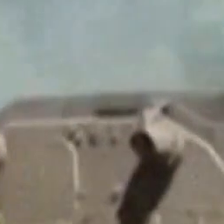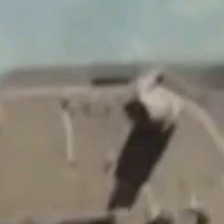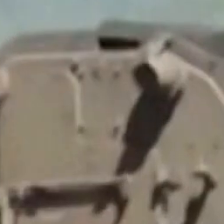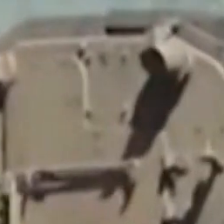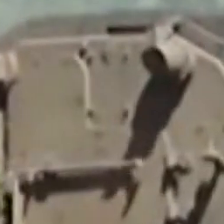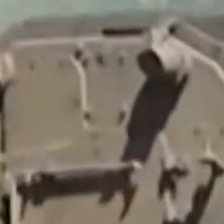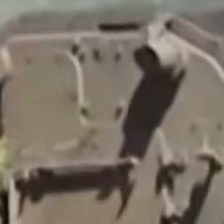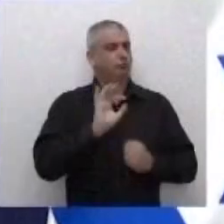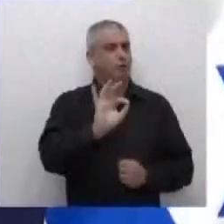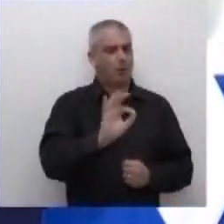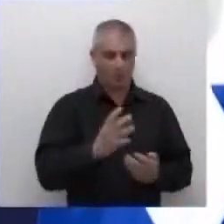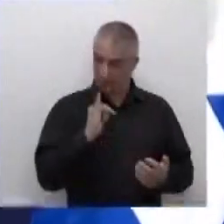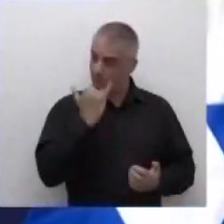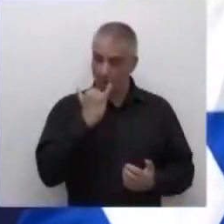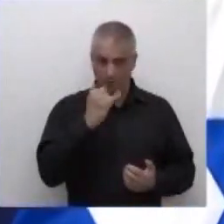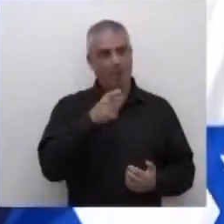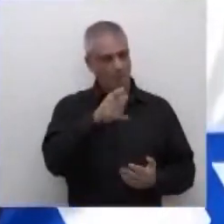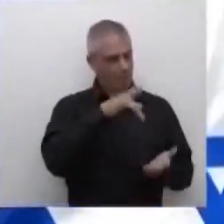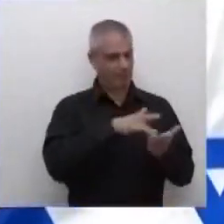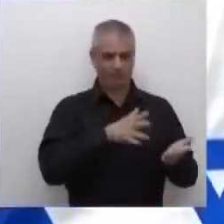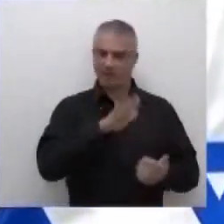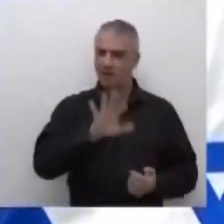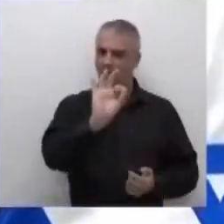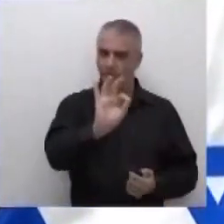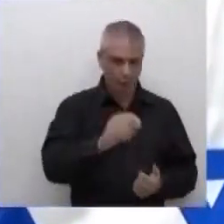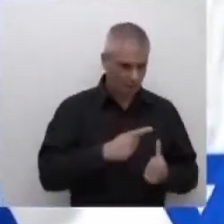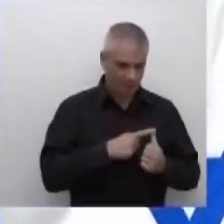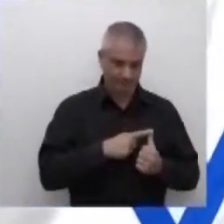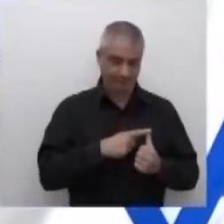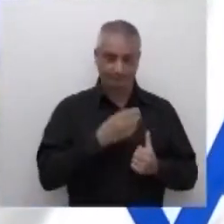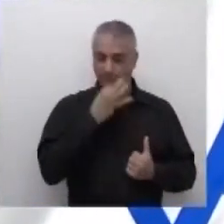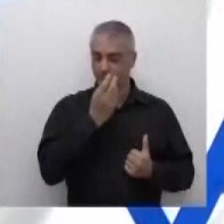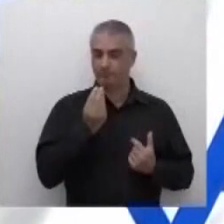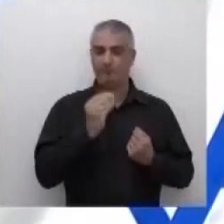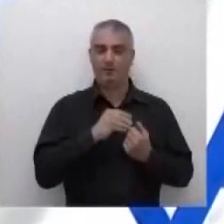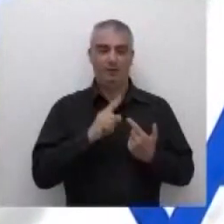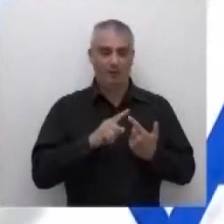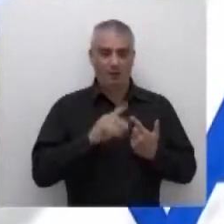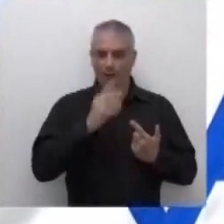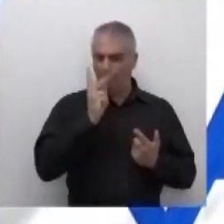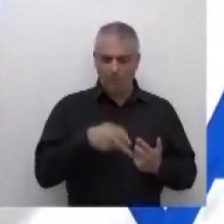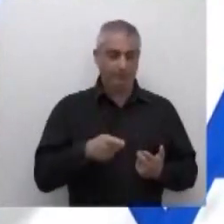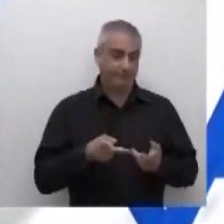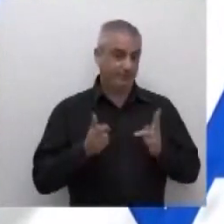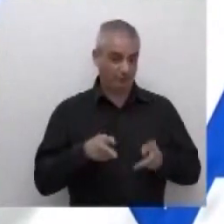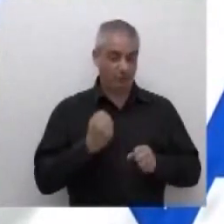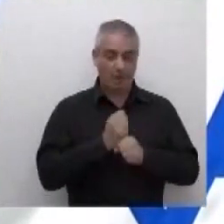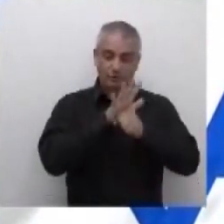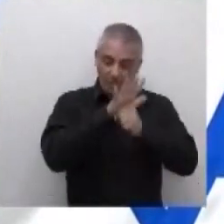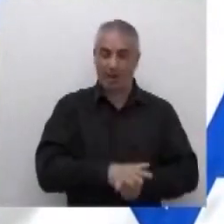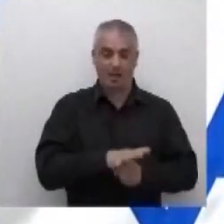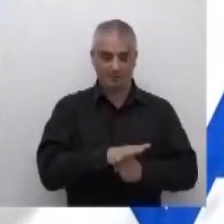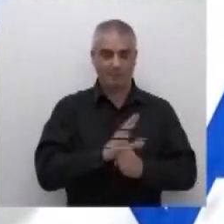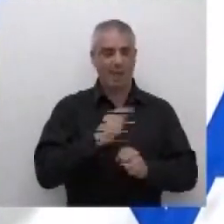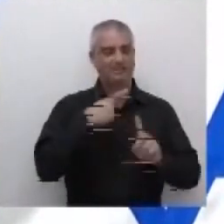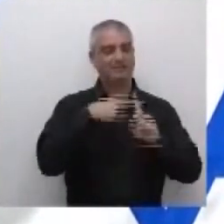पीएम ने कहा कि 80 साल पहले होलोकॉस्ट में जब यहूदी उनके सामने यानी पूरी तरह असहाय थे तो हमारा विनाश चाहते थे,